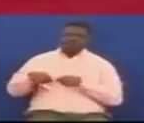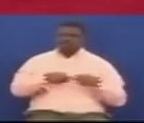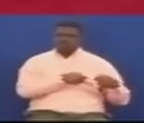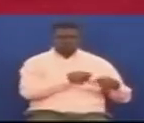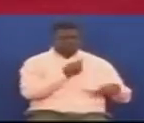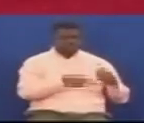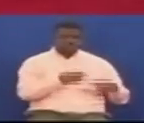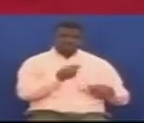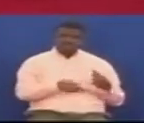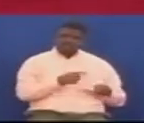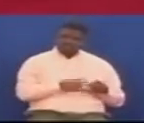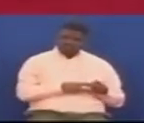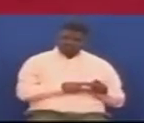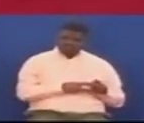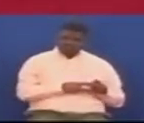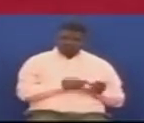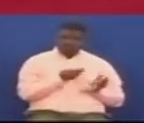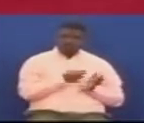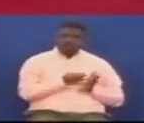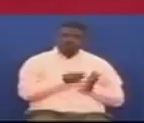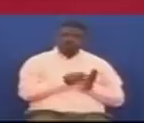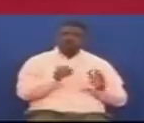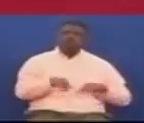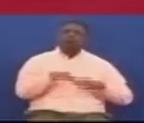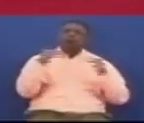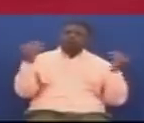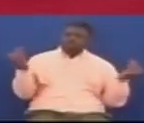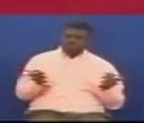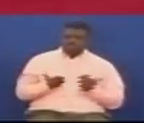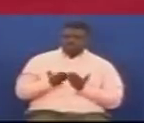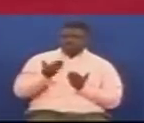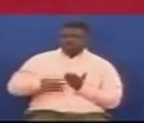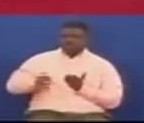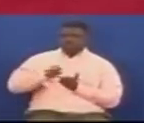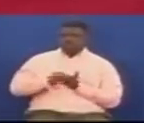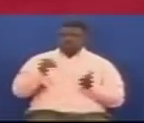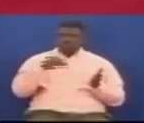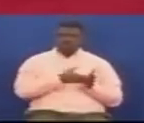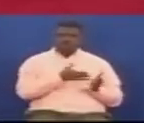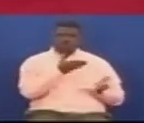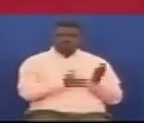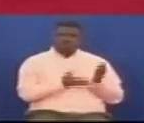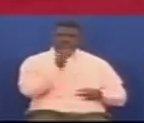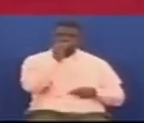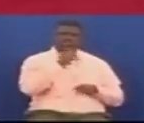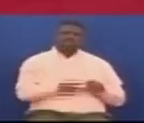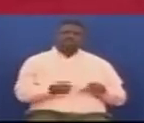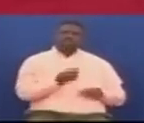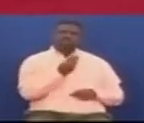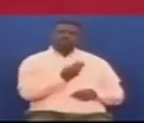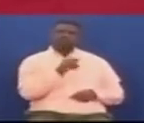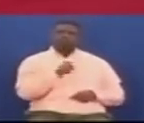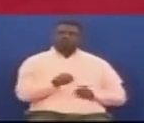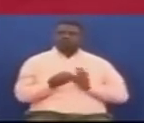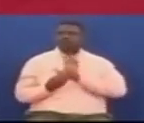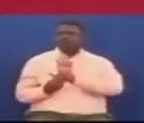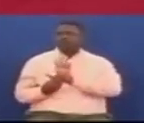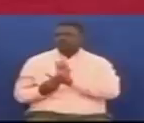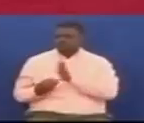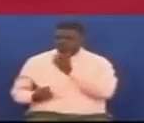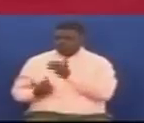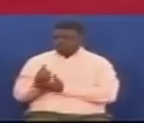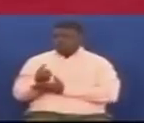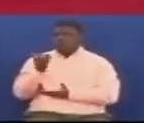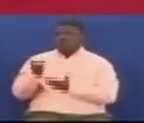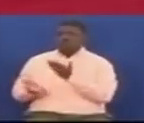Kati. Aidha, mfumuko wa bei wa dunia uliongezeka na kufikia wastani wa 3.8% kutoka